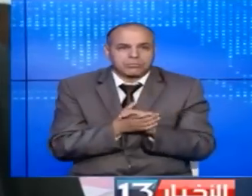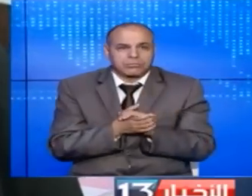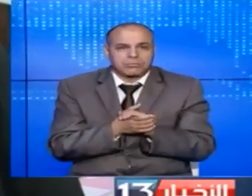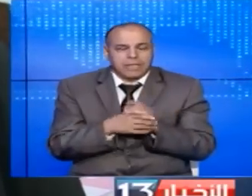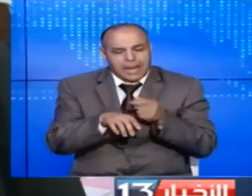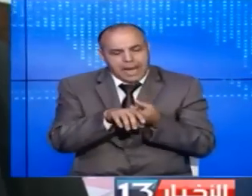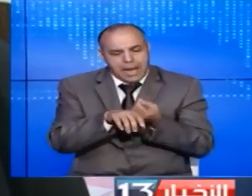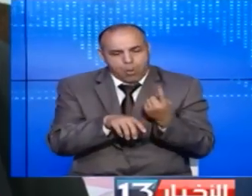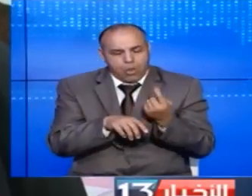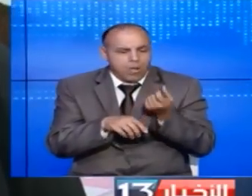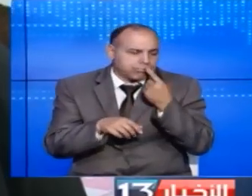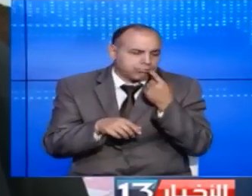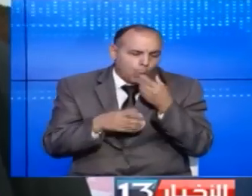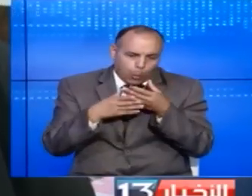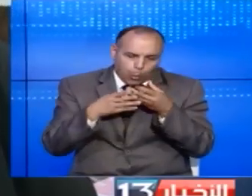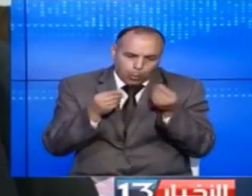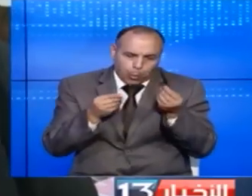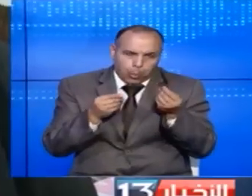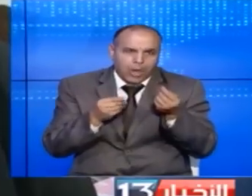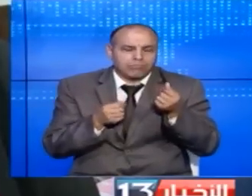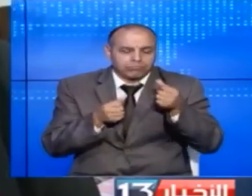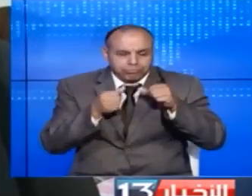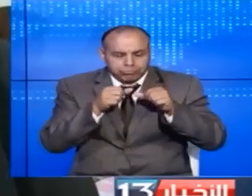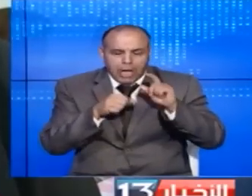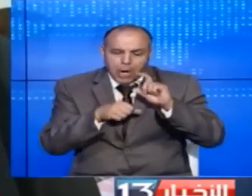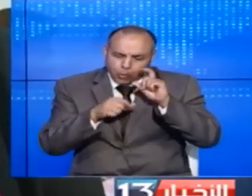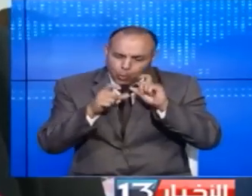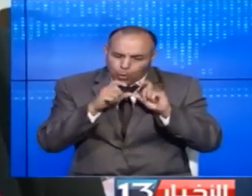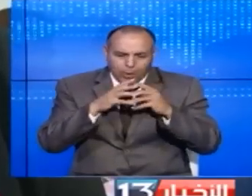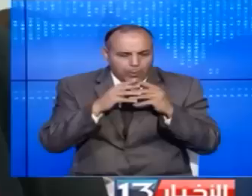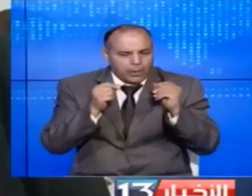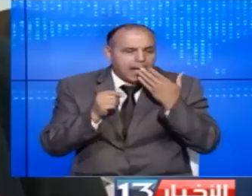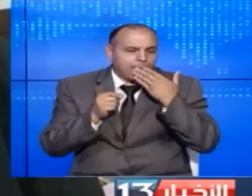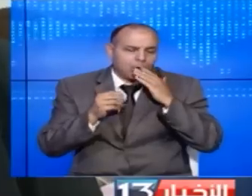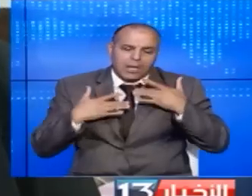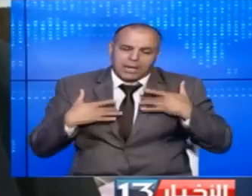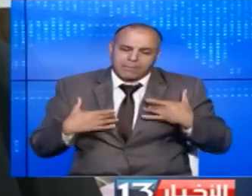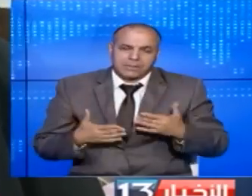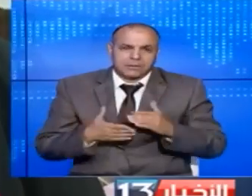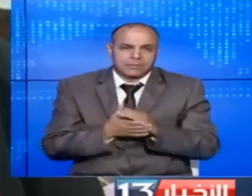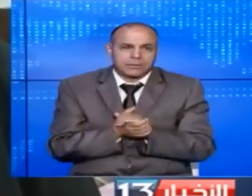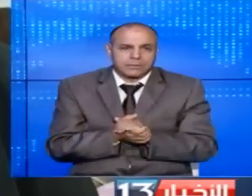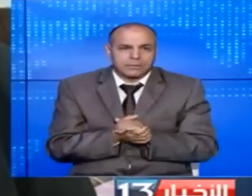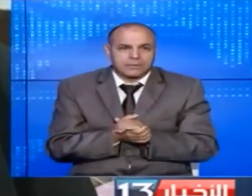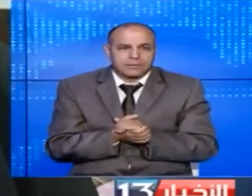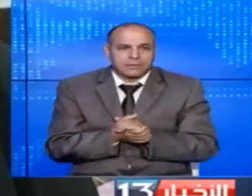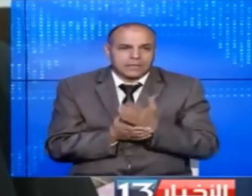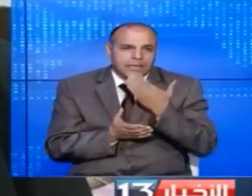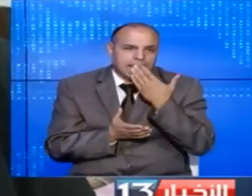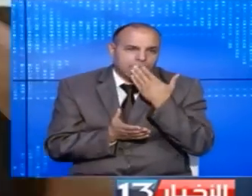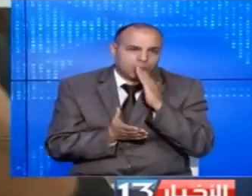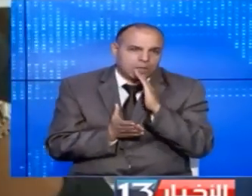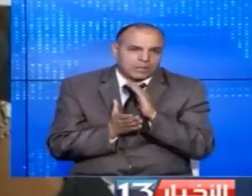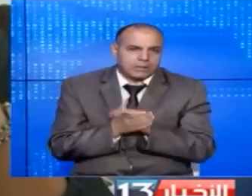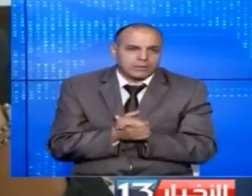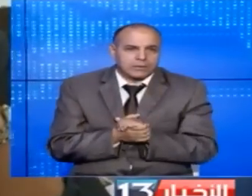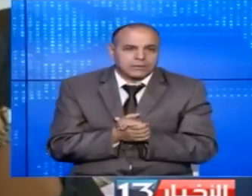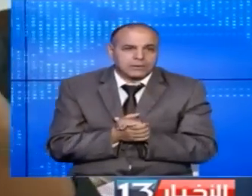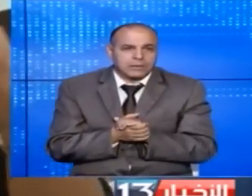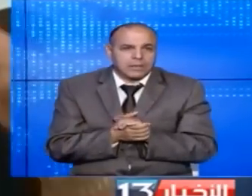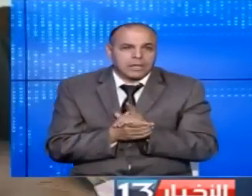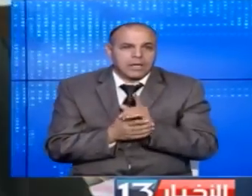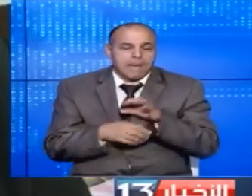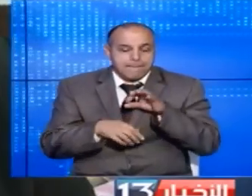نحيناها، عملنا العلاج الكل، عملنا الشيميو راديو كل شيء، تو الحمد لله لاباس. دونك المرض